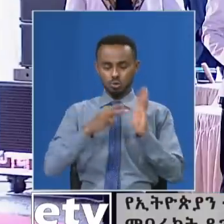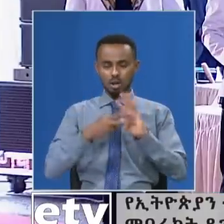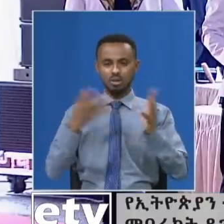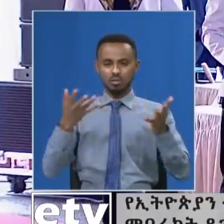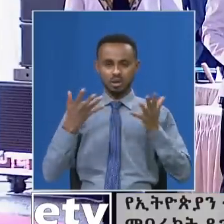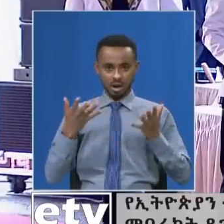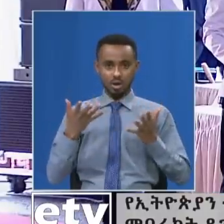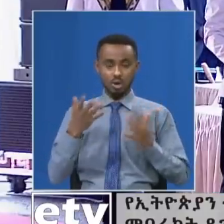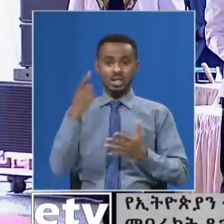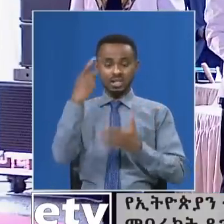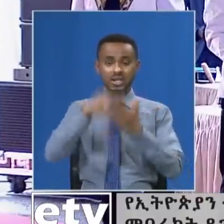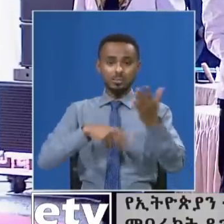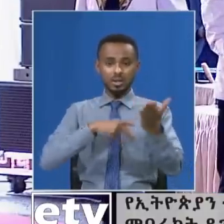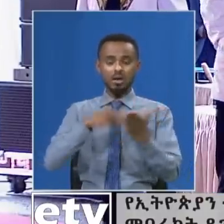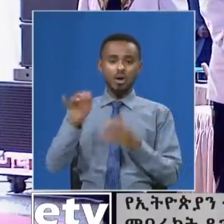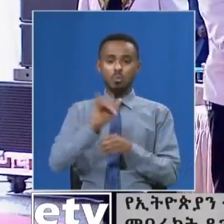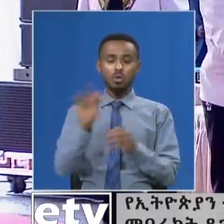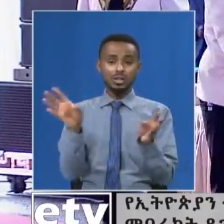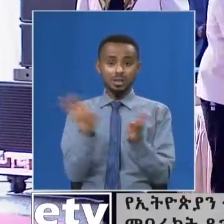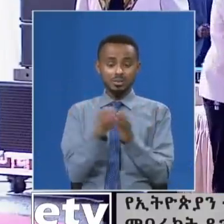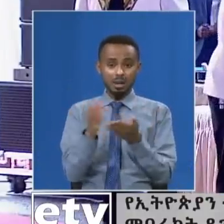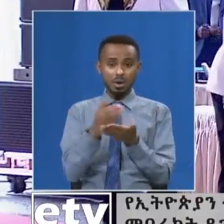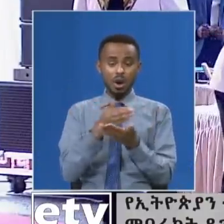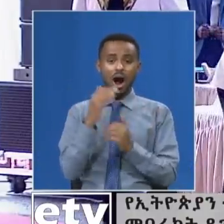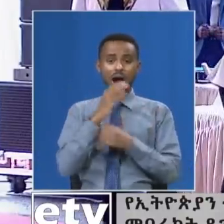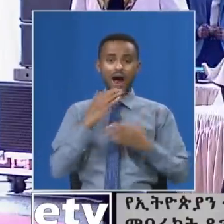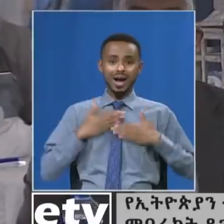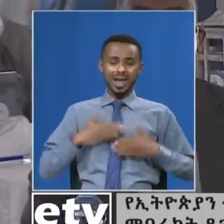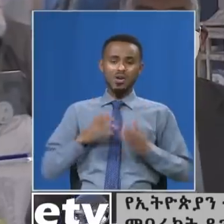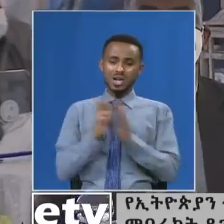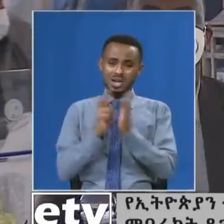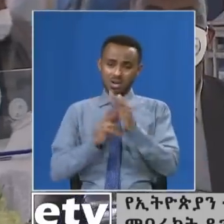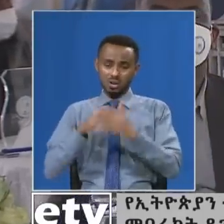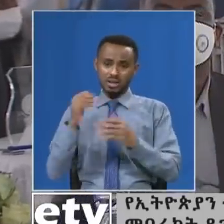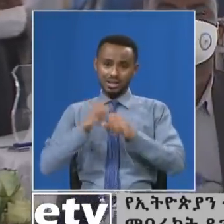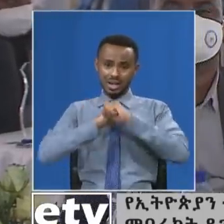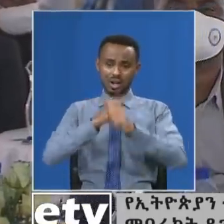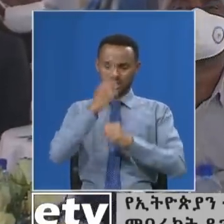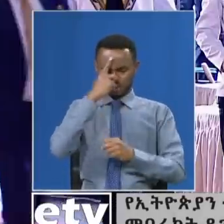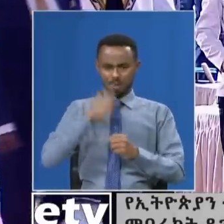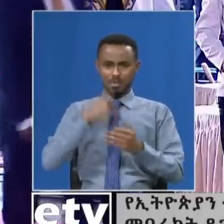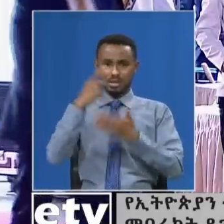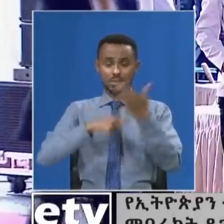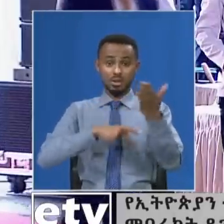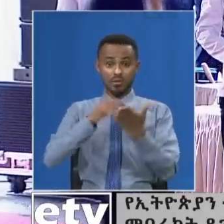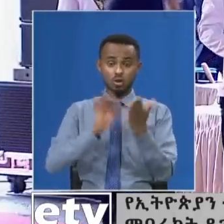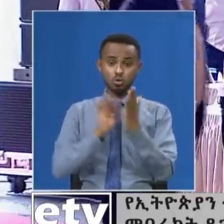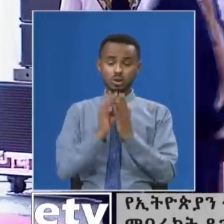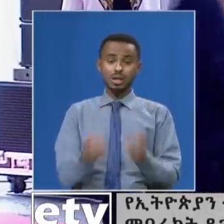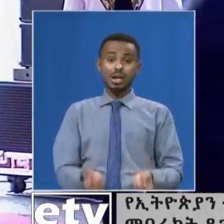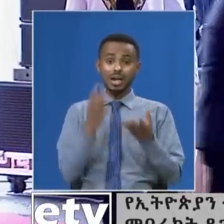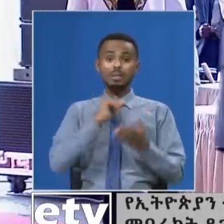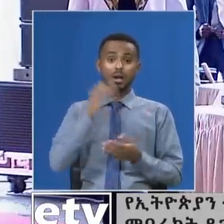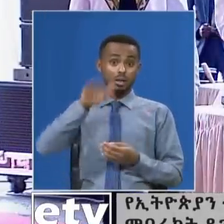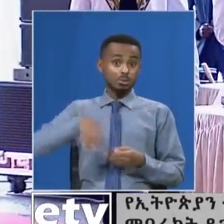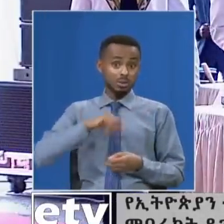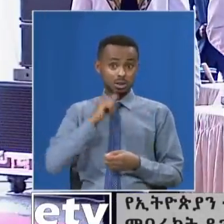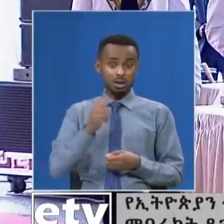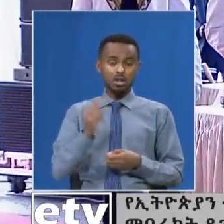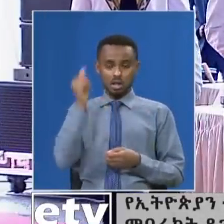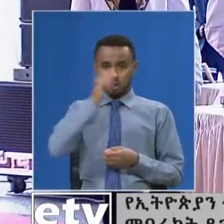ፈልጋለሁ። ከግብር ከፋዩም ሆነ ሰብሳቢው አካል ያለውን ህገወጥነት ተከላክሎ የታማኝ ግብር ከፋዮች ቁጥር ካልተበራከተ